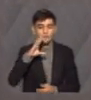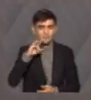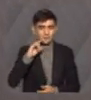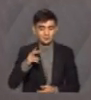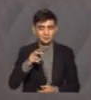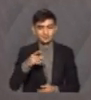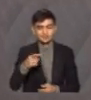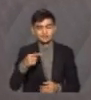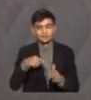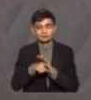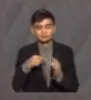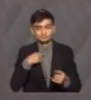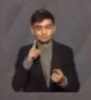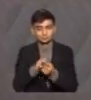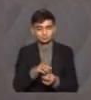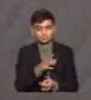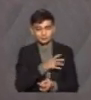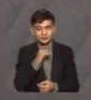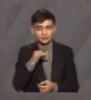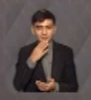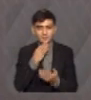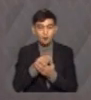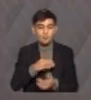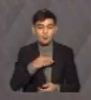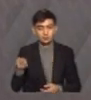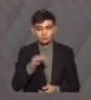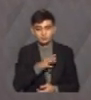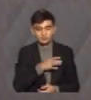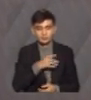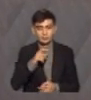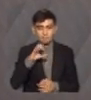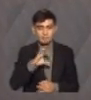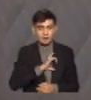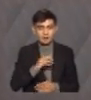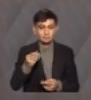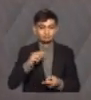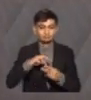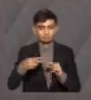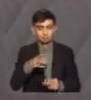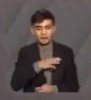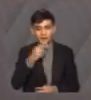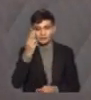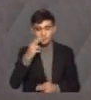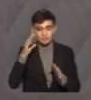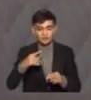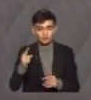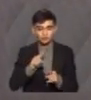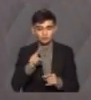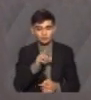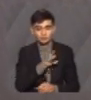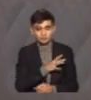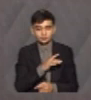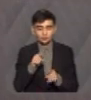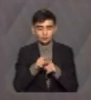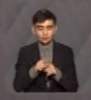момент первая ракетка мира, обнял меня во время своего матча с Рафаэлем Надалем здесь, в Нур-Султане. Действительно было для меня что-то